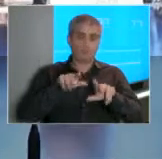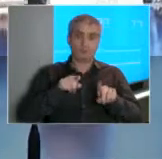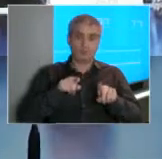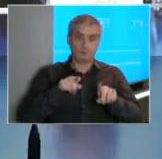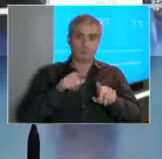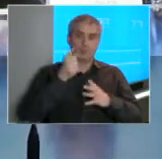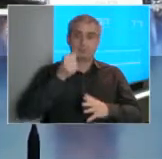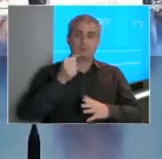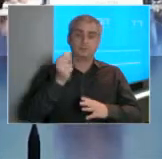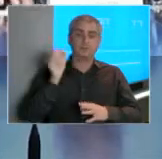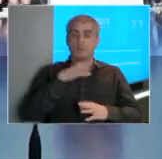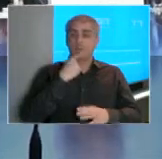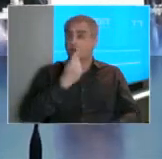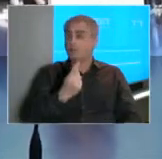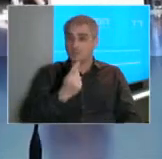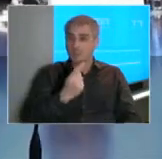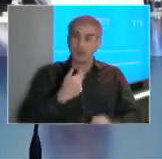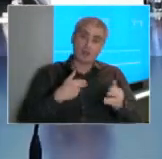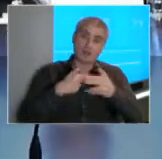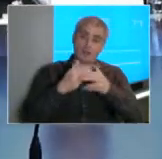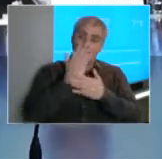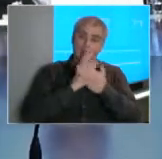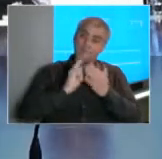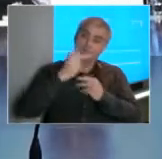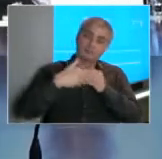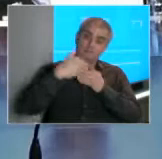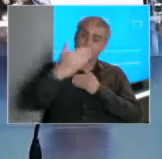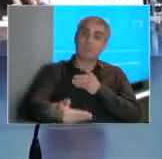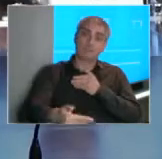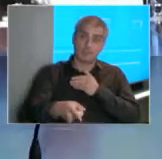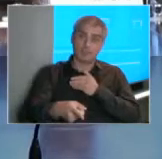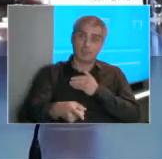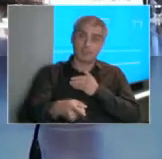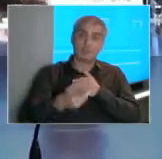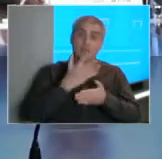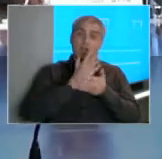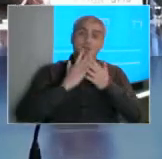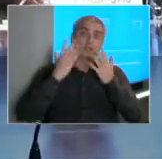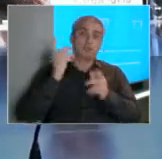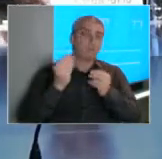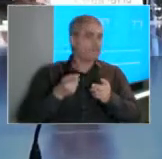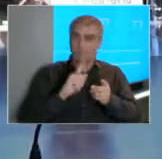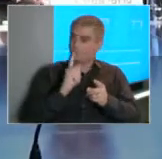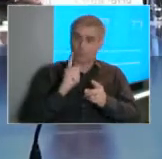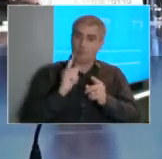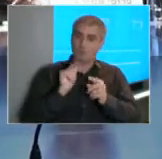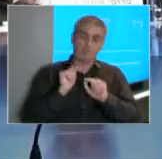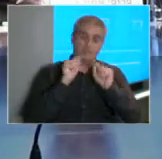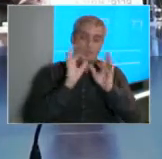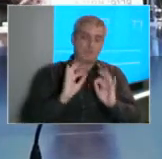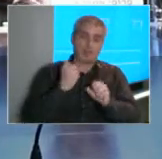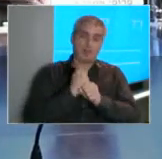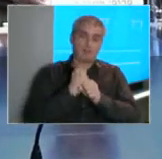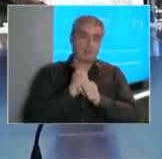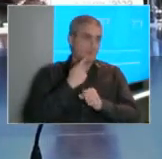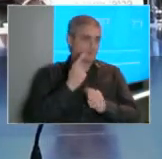גם אם תהיה ממשלה, התקציב יבוא לידי ביטוי לקראת החצי השני של השנה, שחלק גדול מהדברים לא יבואו לכלל ביצוע.